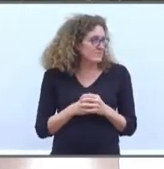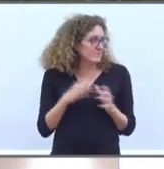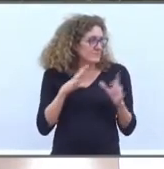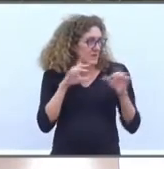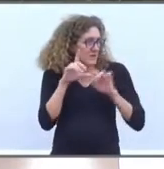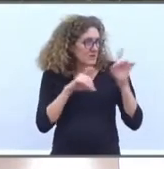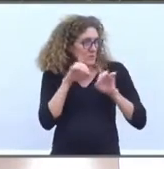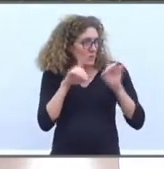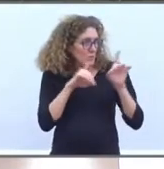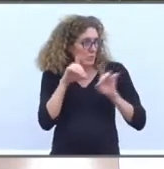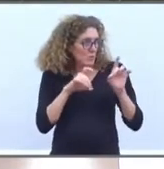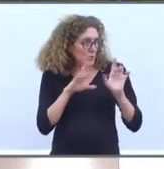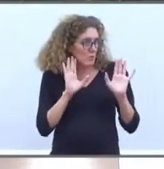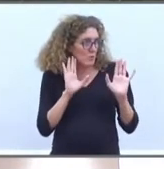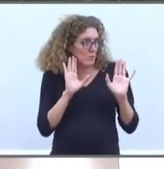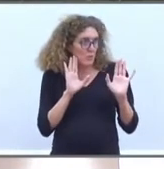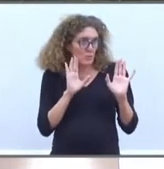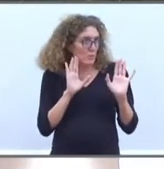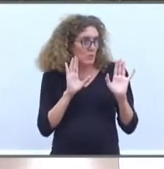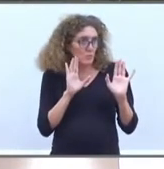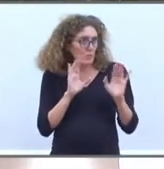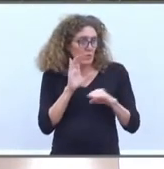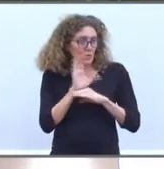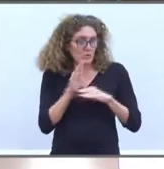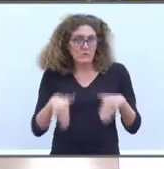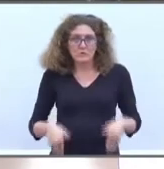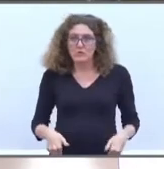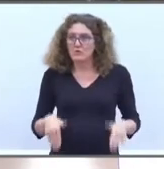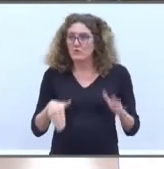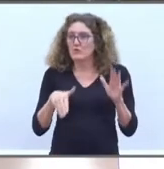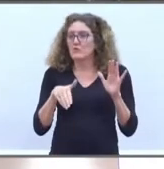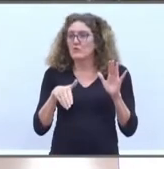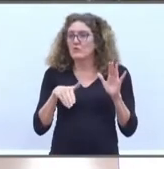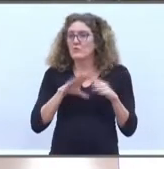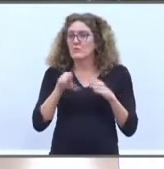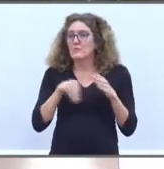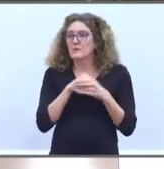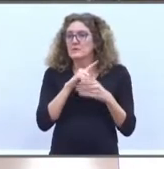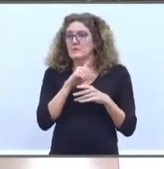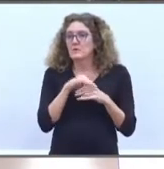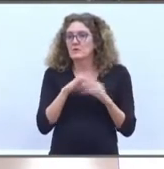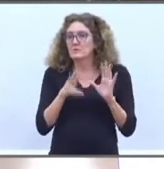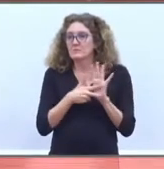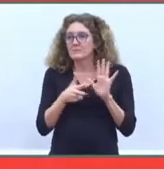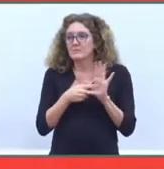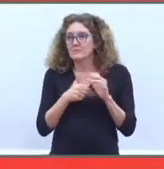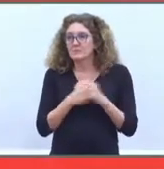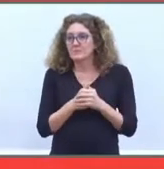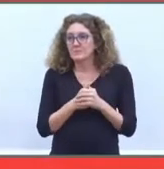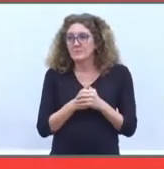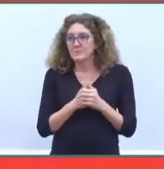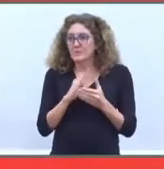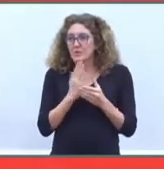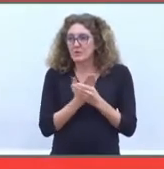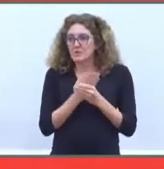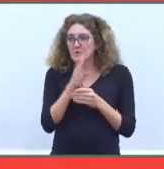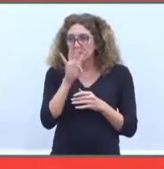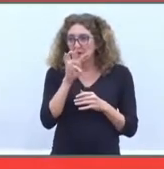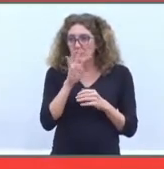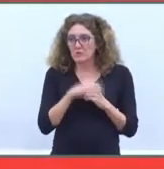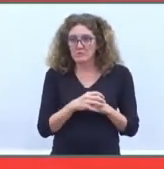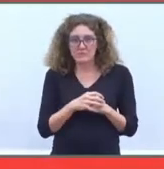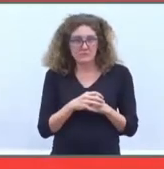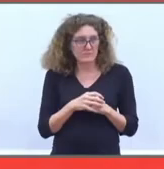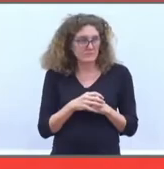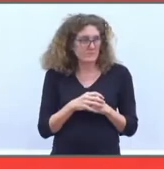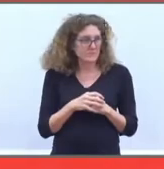questions auprès de Mme Négret ? Qui est contre ? S'abstient ? Ne prend pas part au vote ? Adopté. Affaire 40.